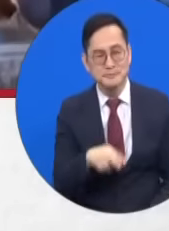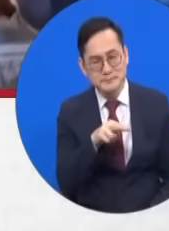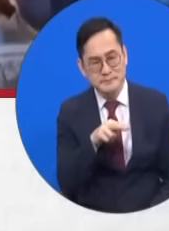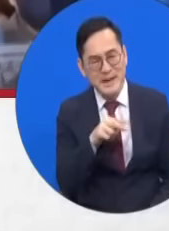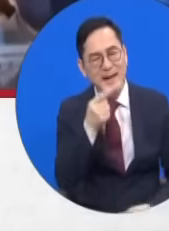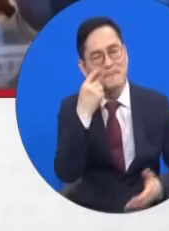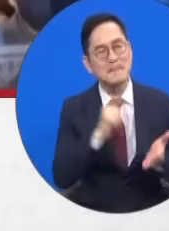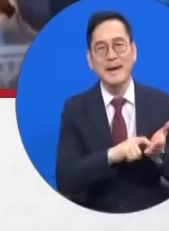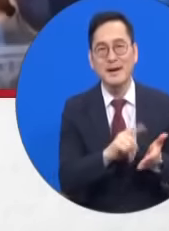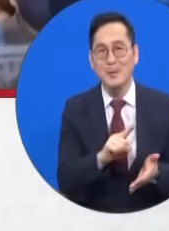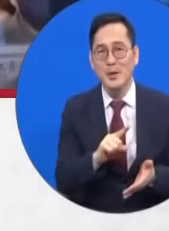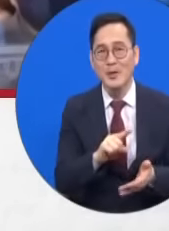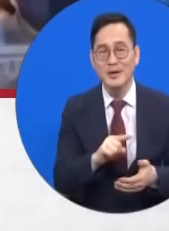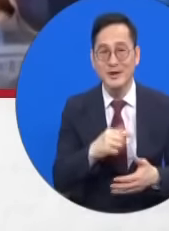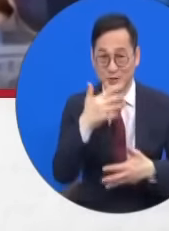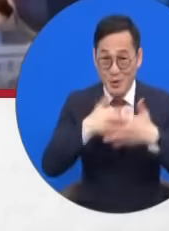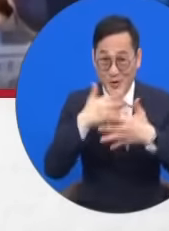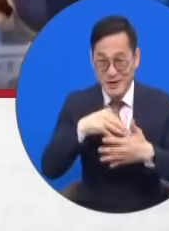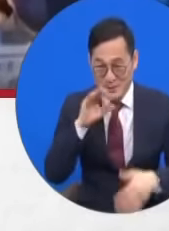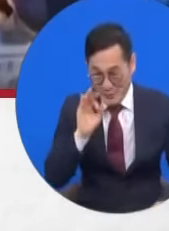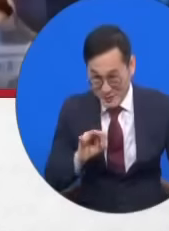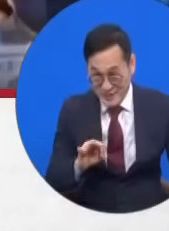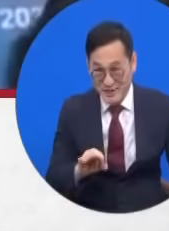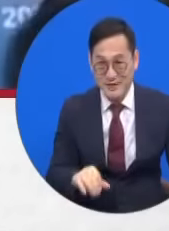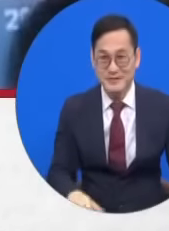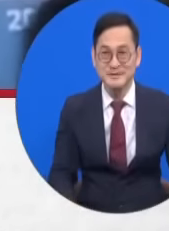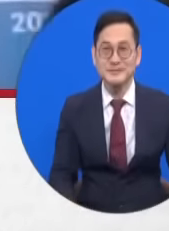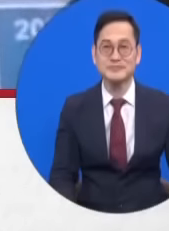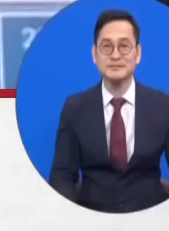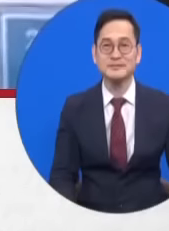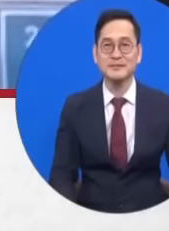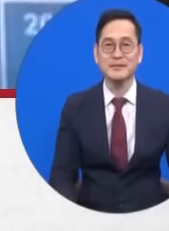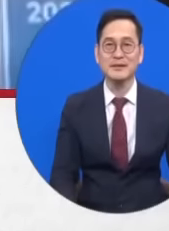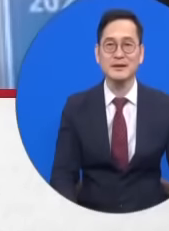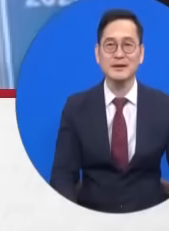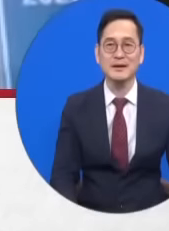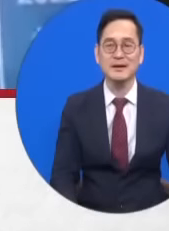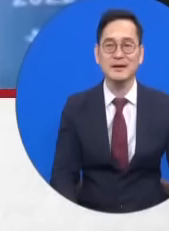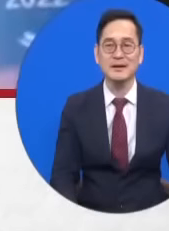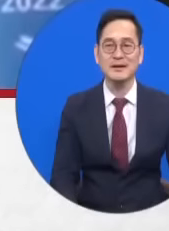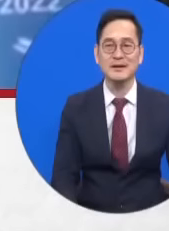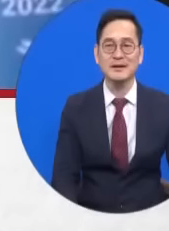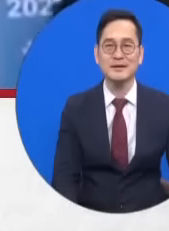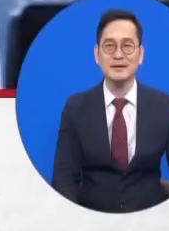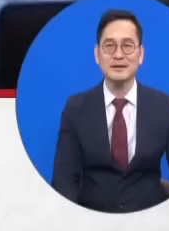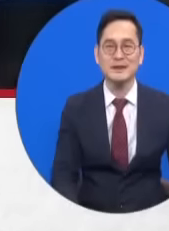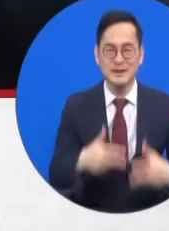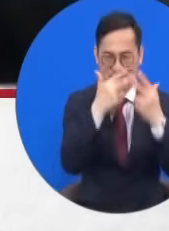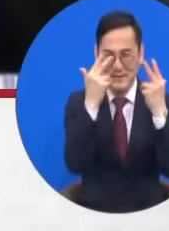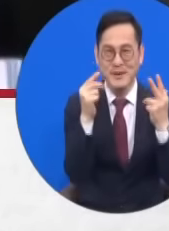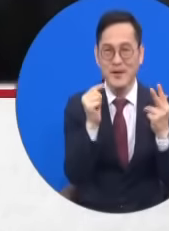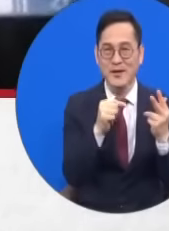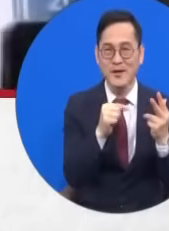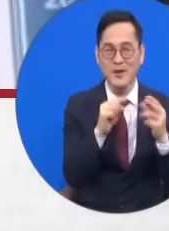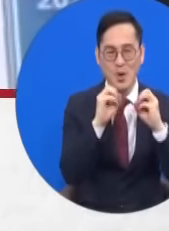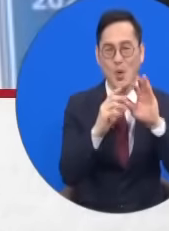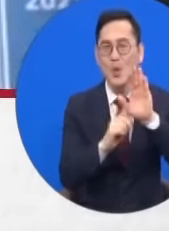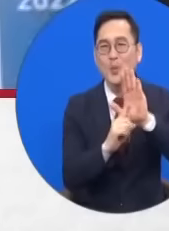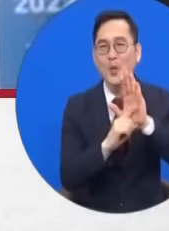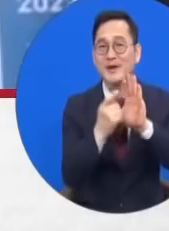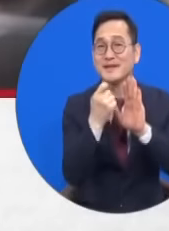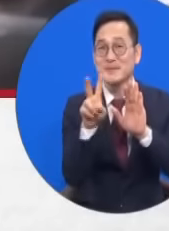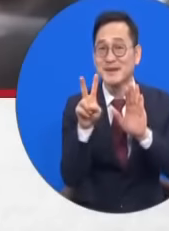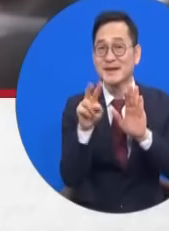동영상의 제목이 그거예요. 개명 잼 TV. 아마 이재명 대표의 지역에서 이재명 대표를 홍보하는 그런 TV